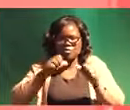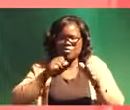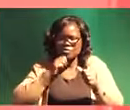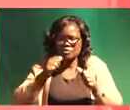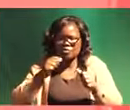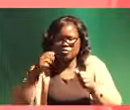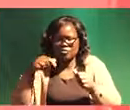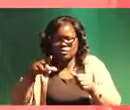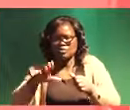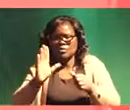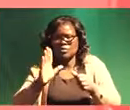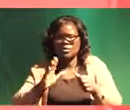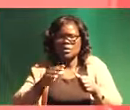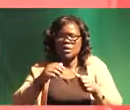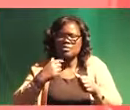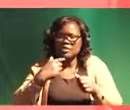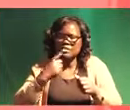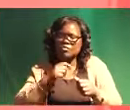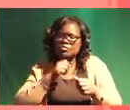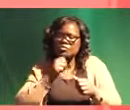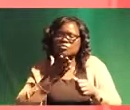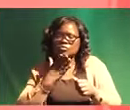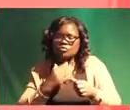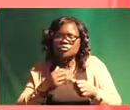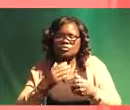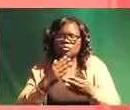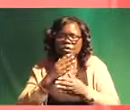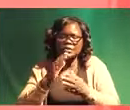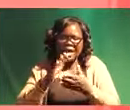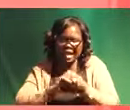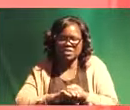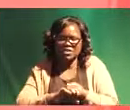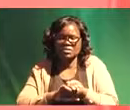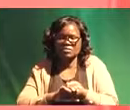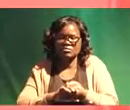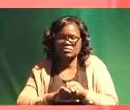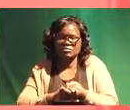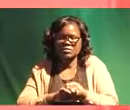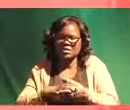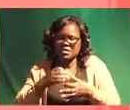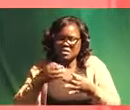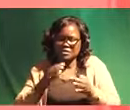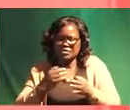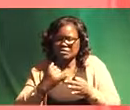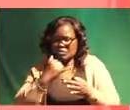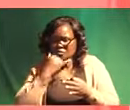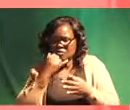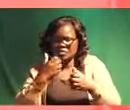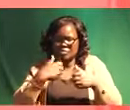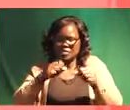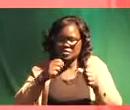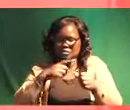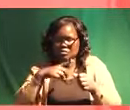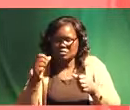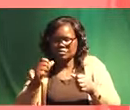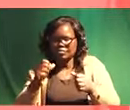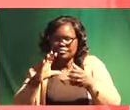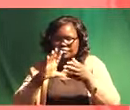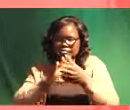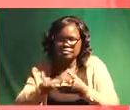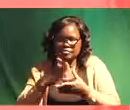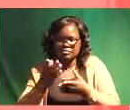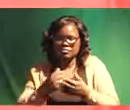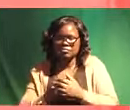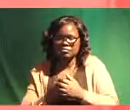rais wako. Sisi tumesema tutaki nini? Kwa hivyo ukifanya makosa rais uenda kwa yule mtu kumsalimia,